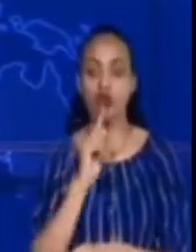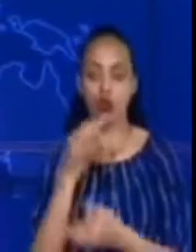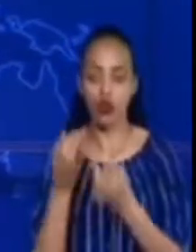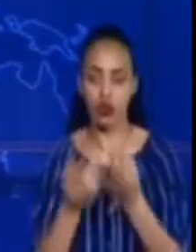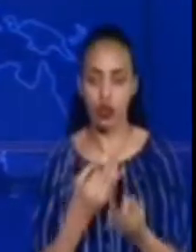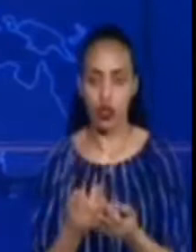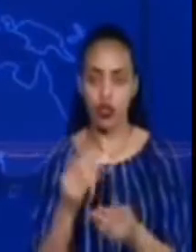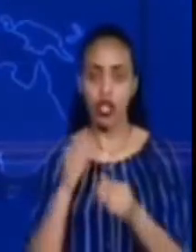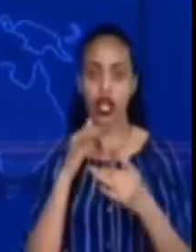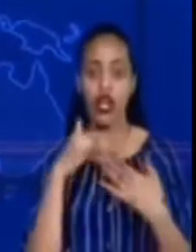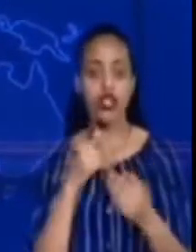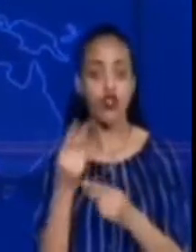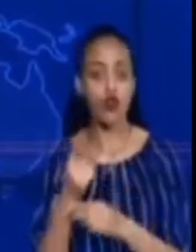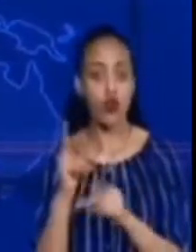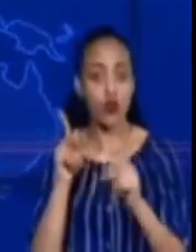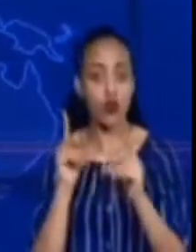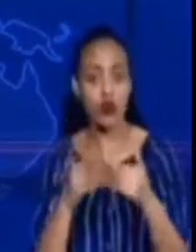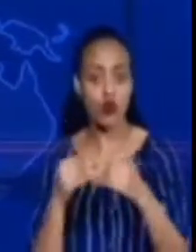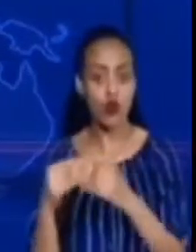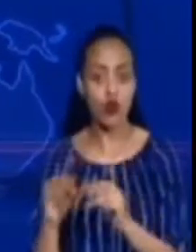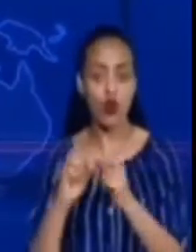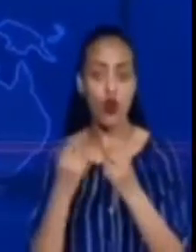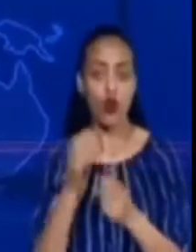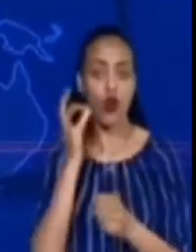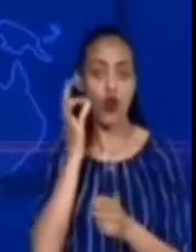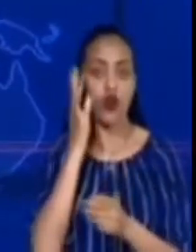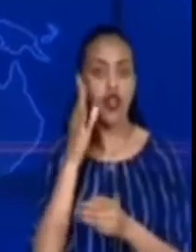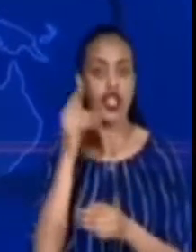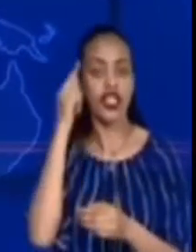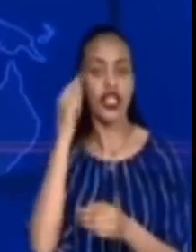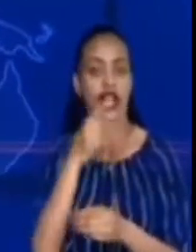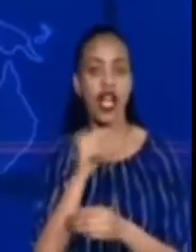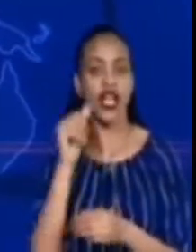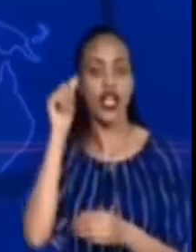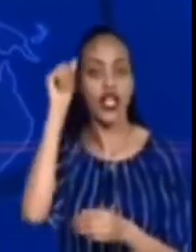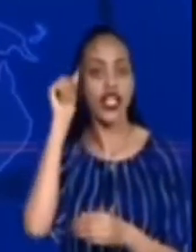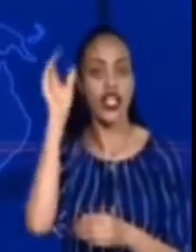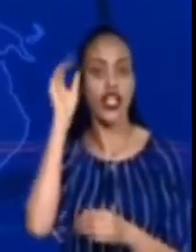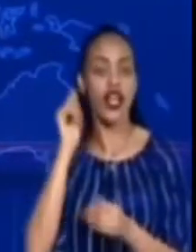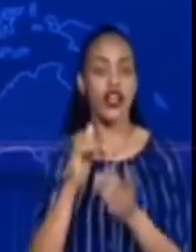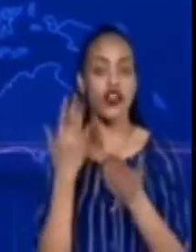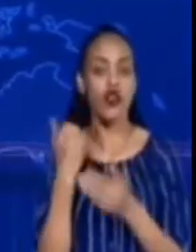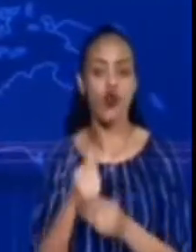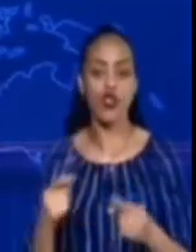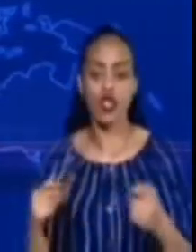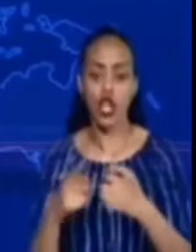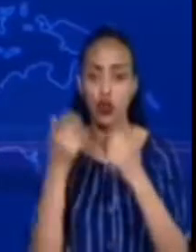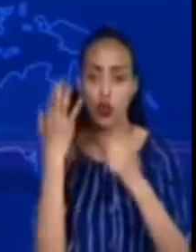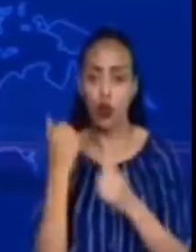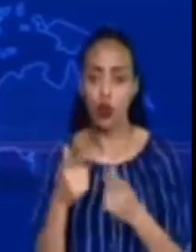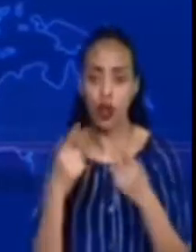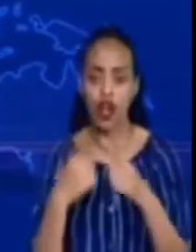የለብንም ሐዋርያቶቹ ያጻፉትን ሐዋርያቶቹ ያልተናገሩትን